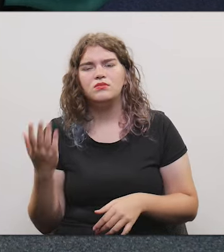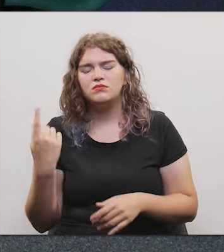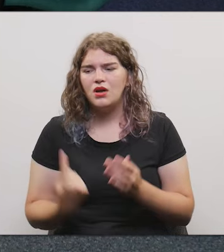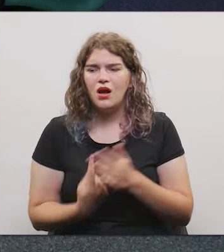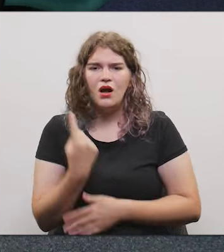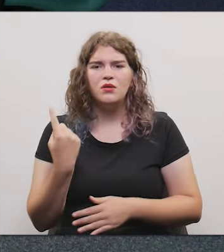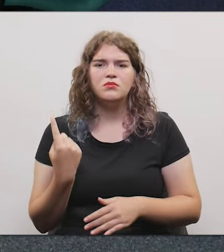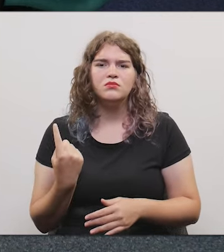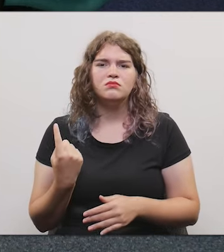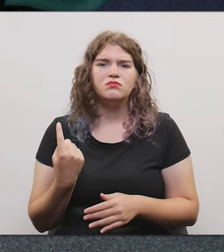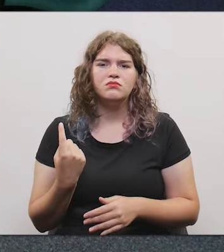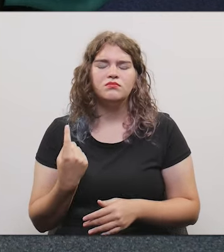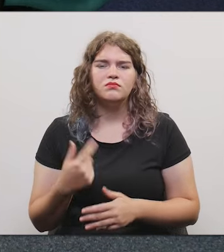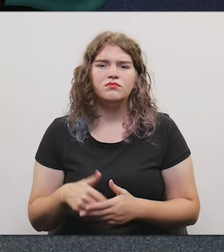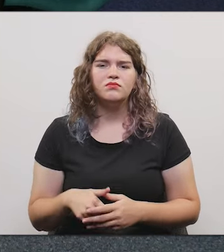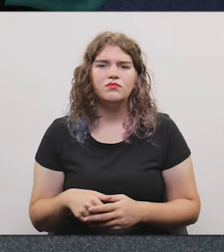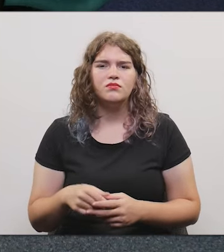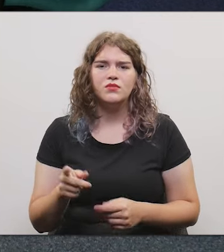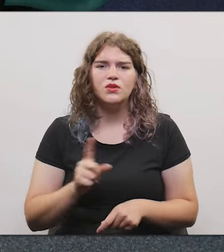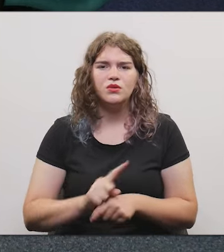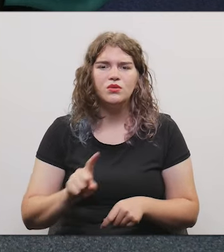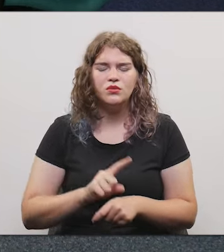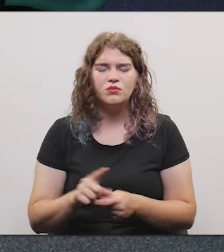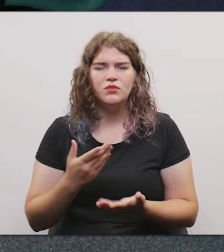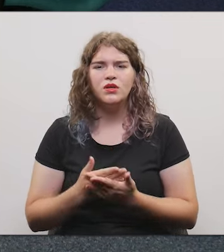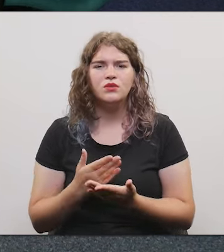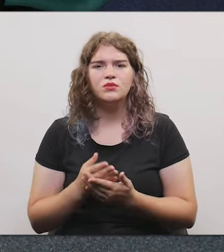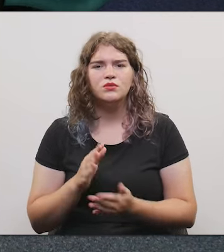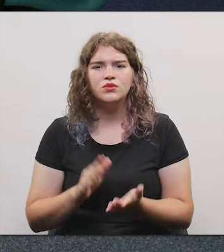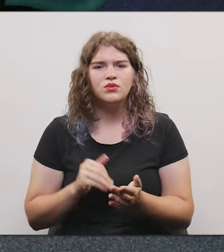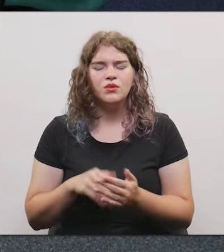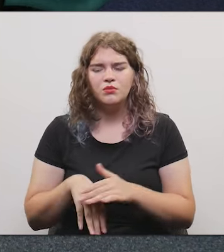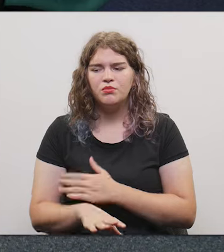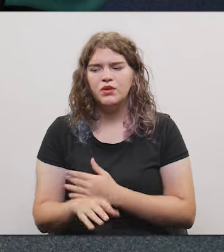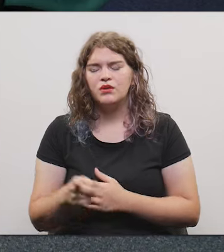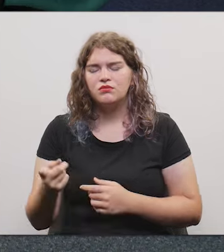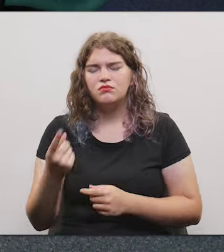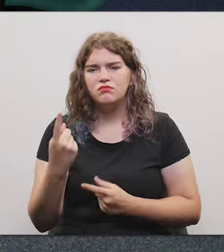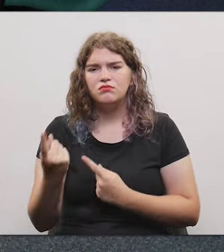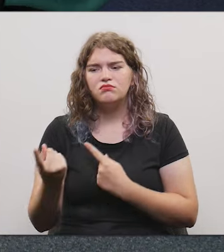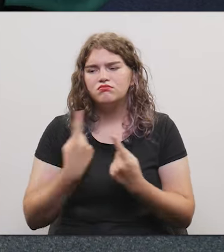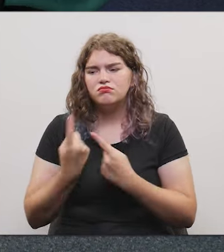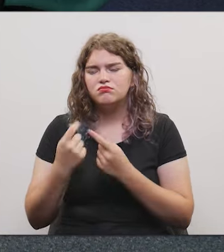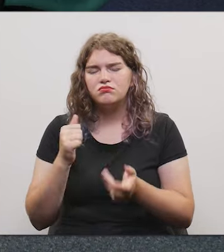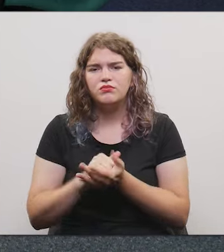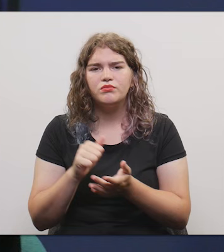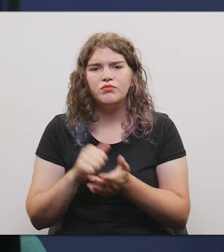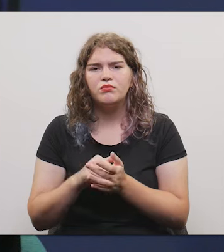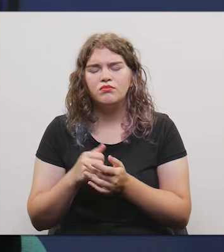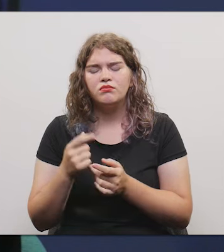a reapărut partea asta de slujire prin consiliere.